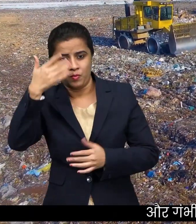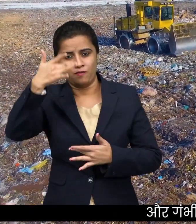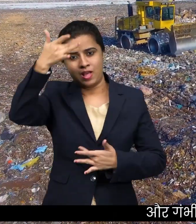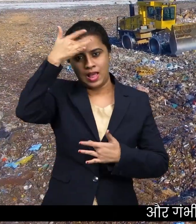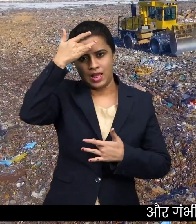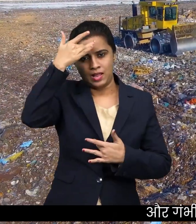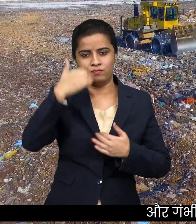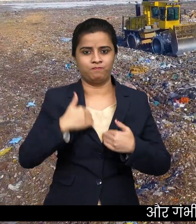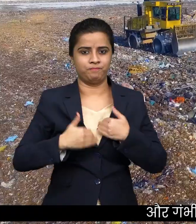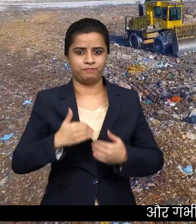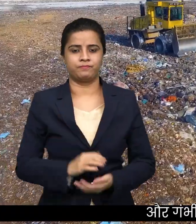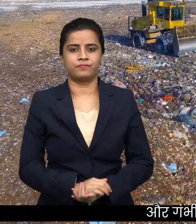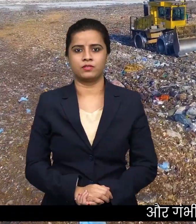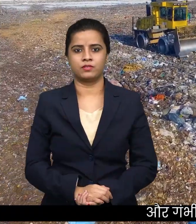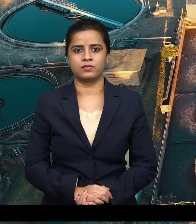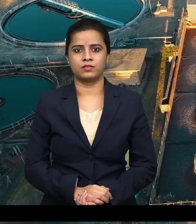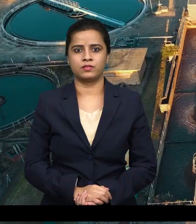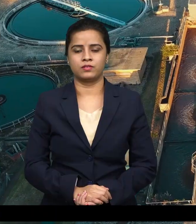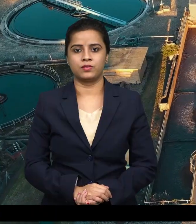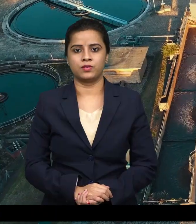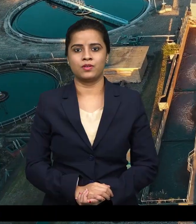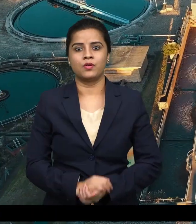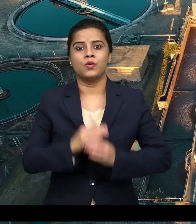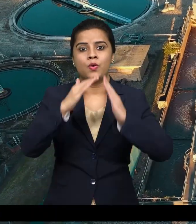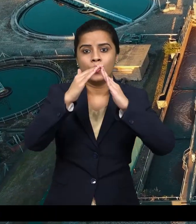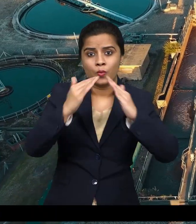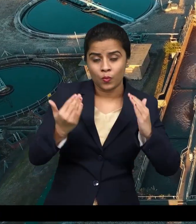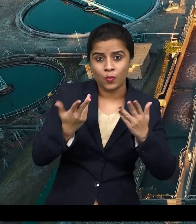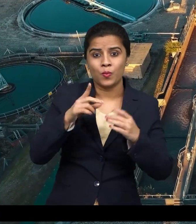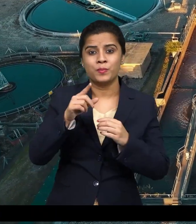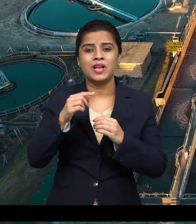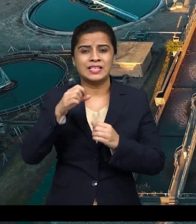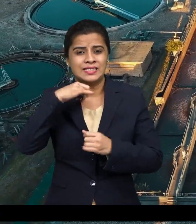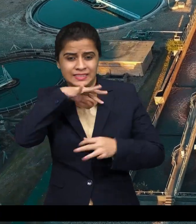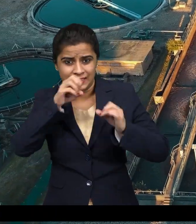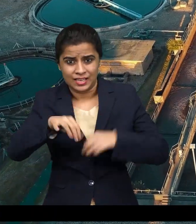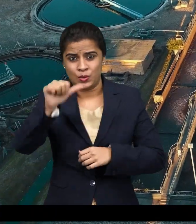का कारण बनते हैं। मल जल प्रबंधन,